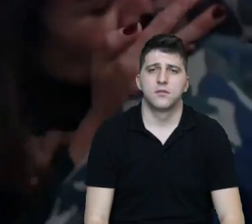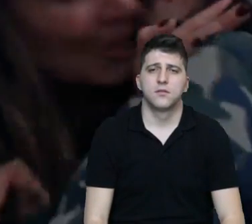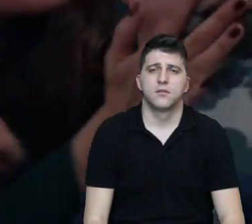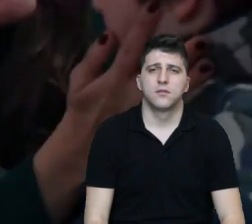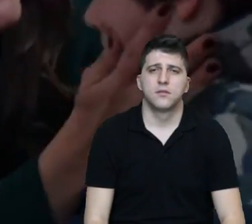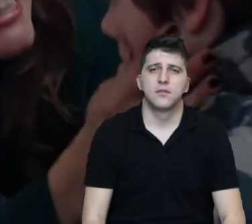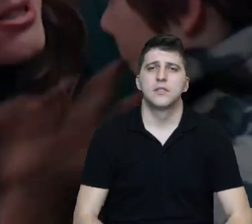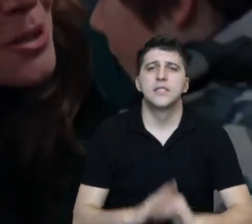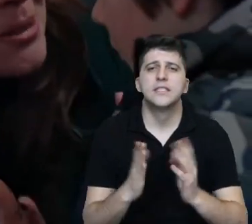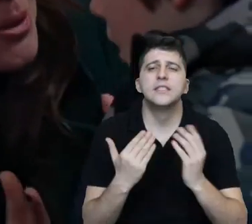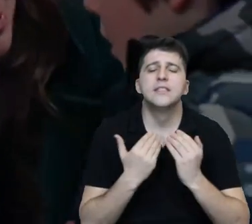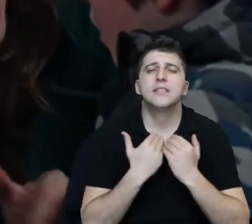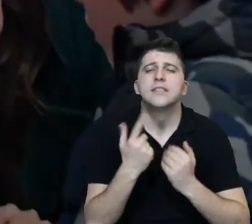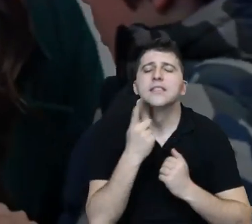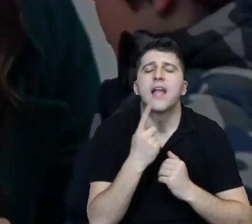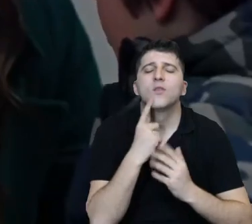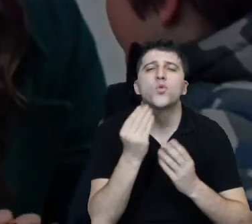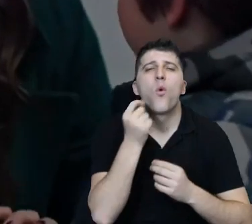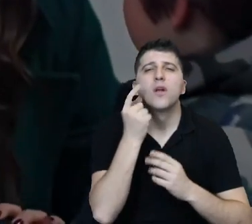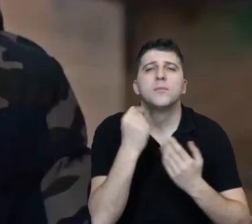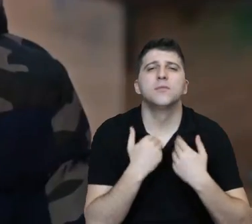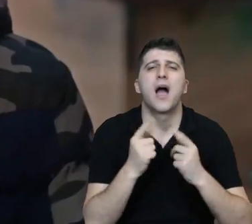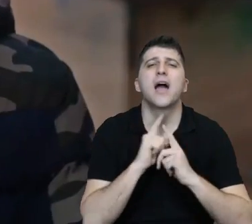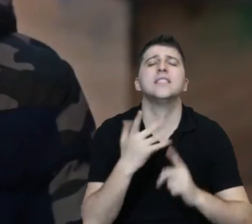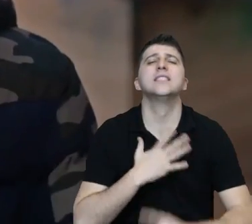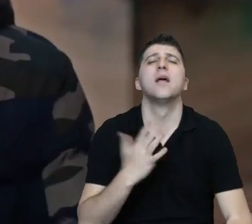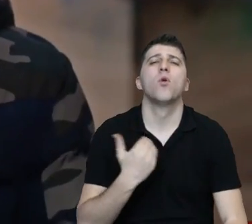Ay, ben sana doyamıyorum ya, çok özlemişsin. Hayır,